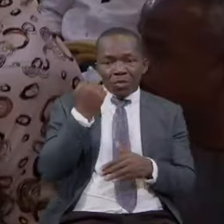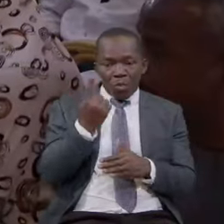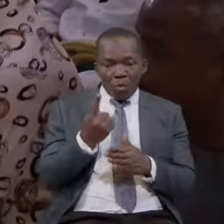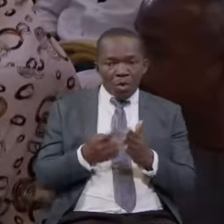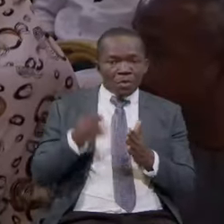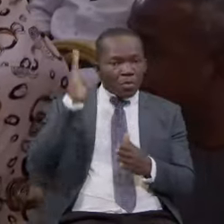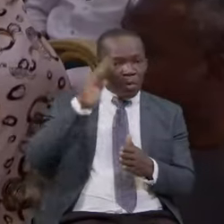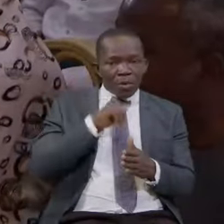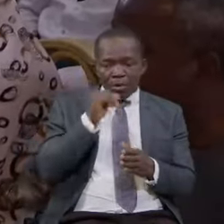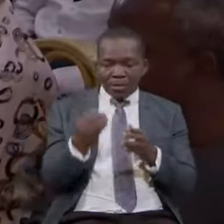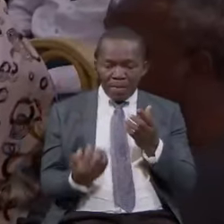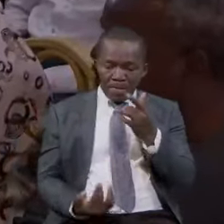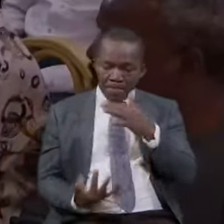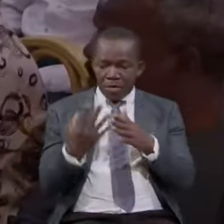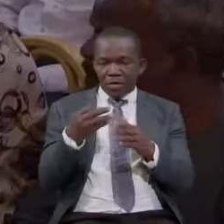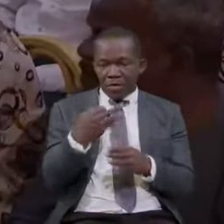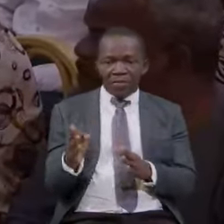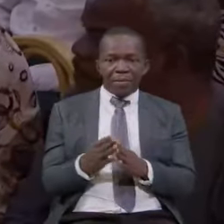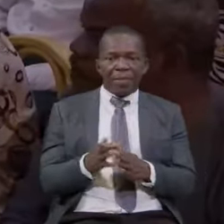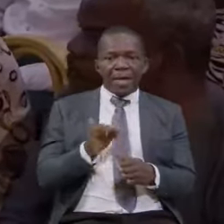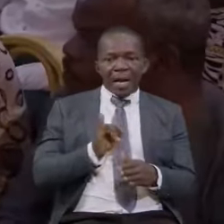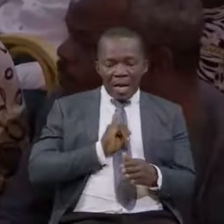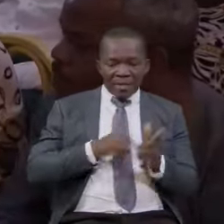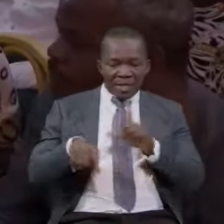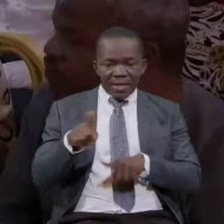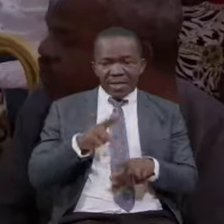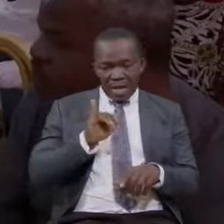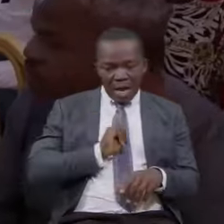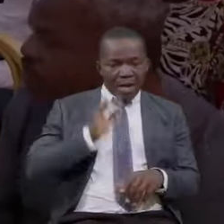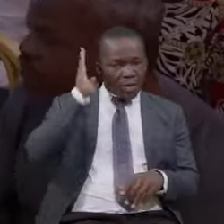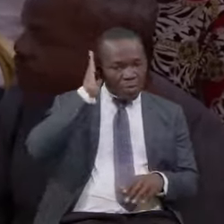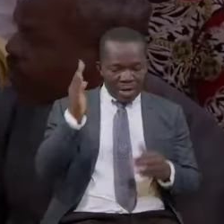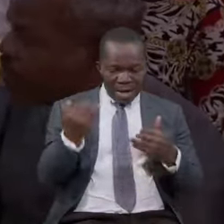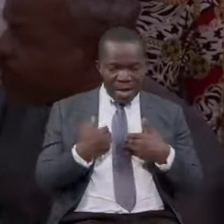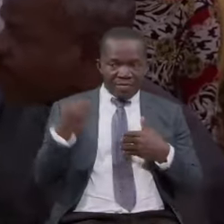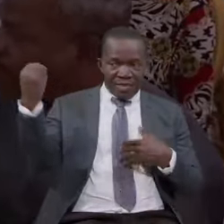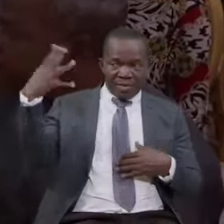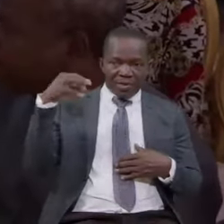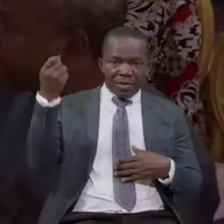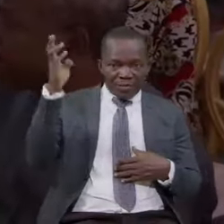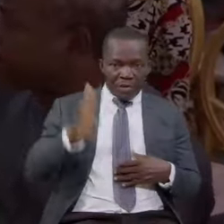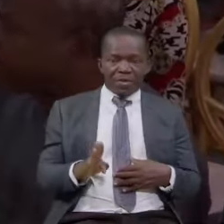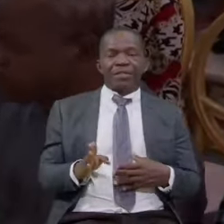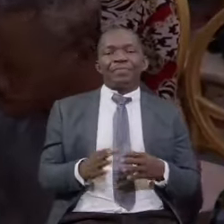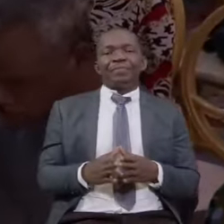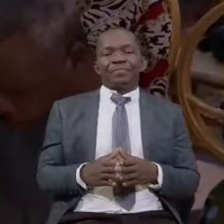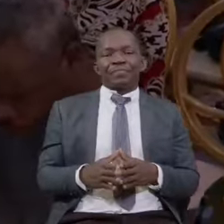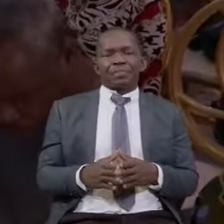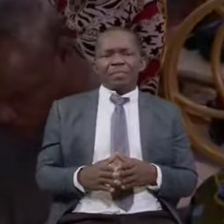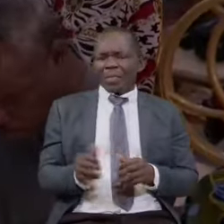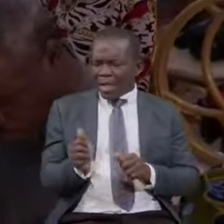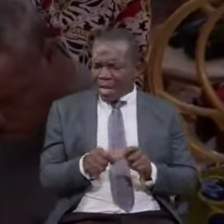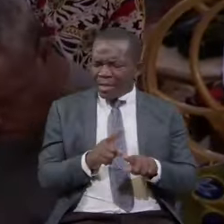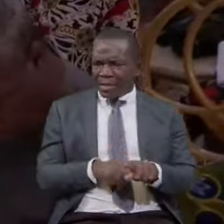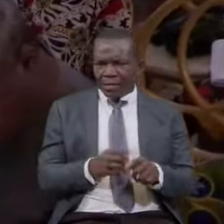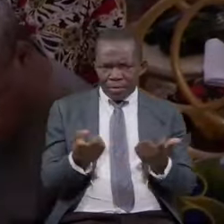aurons la grâce de Dieu moi j'aurai la grâce de Dieu chaque fois que tu viens servir